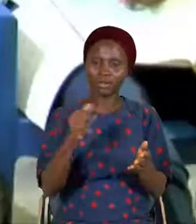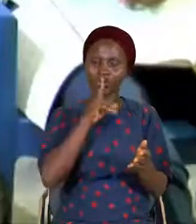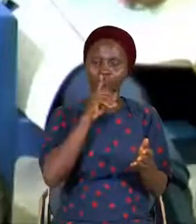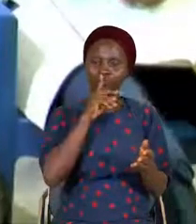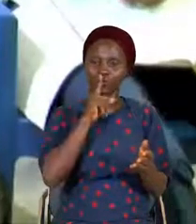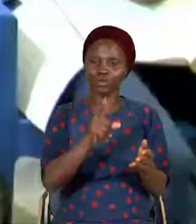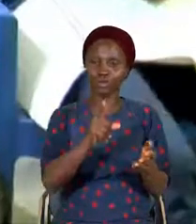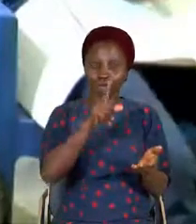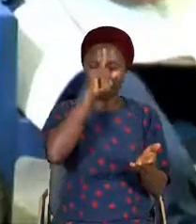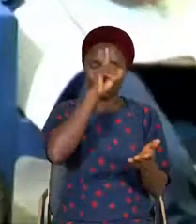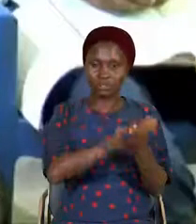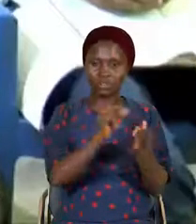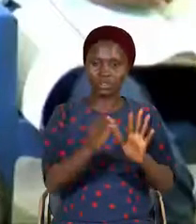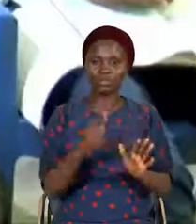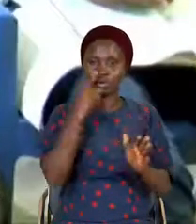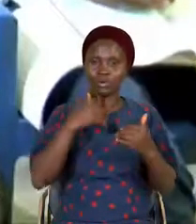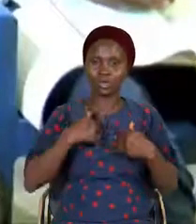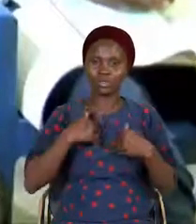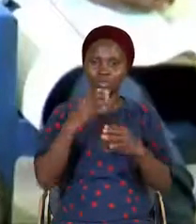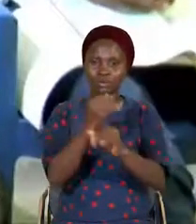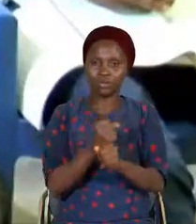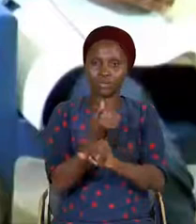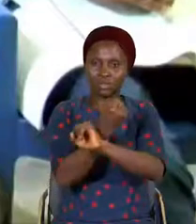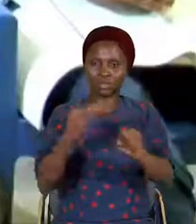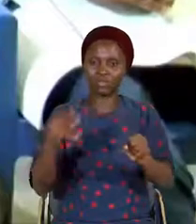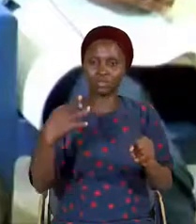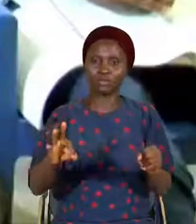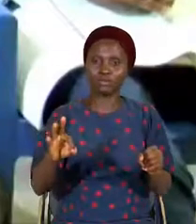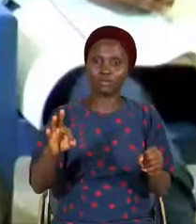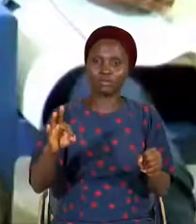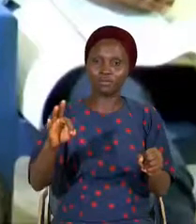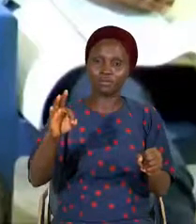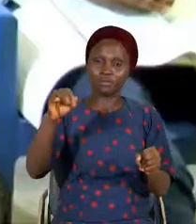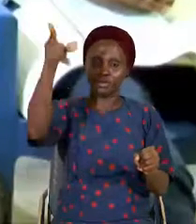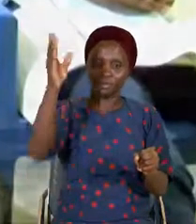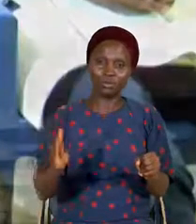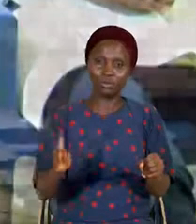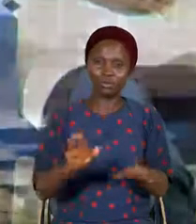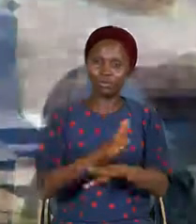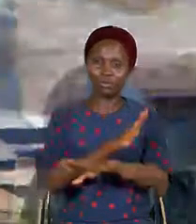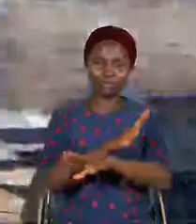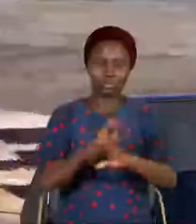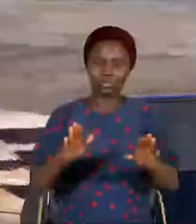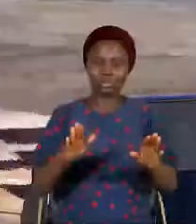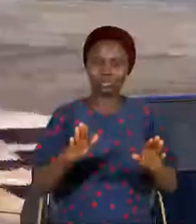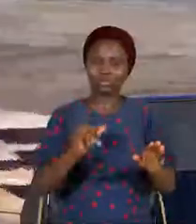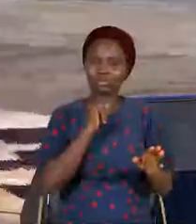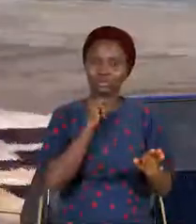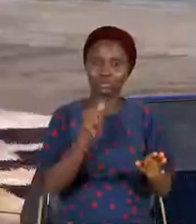a obtenu le salut de Dieu, ne mène pas une vie frivole. Il